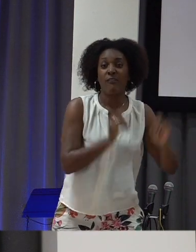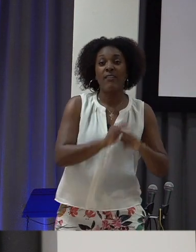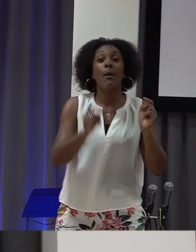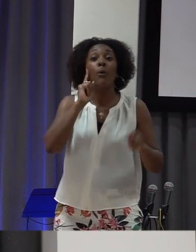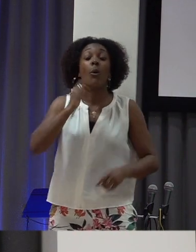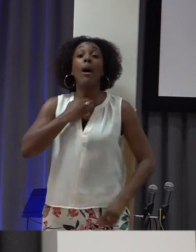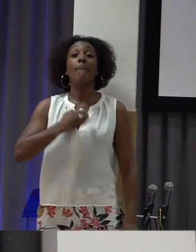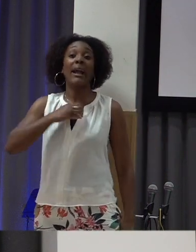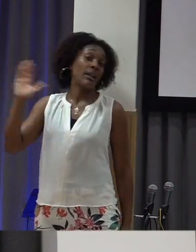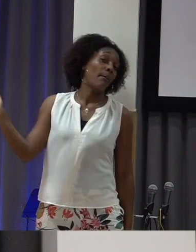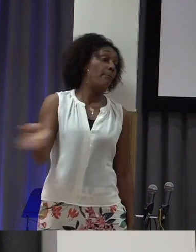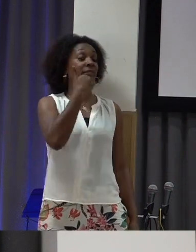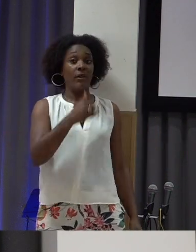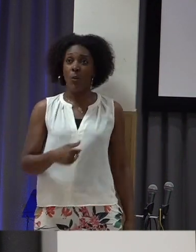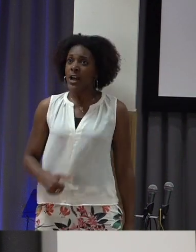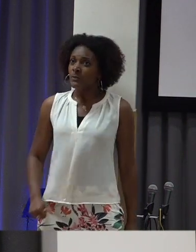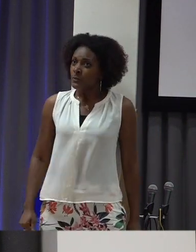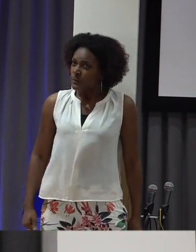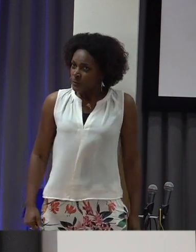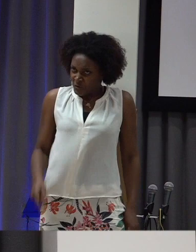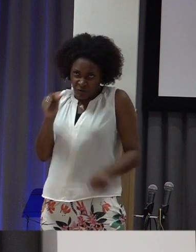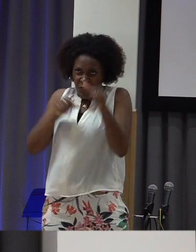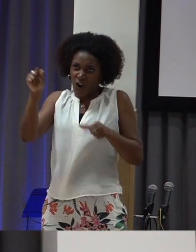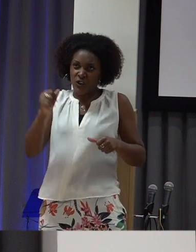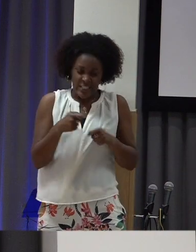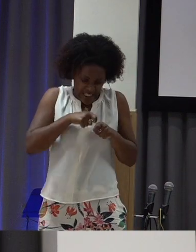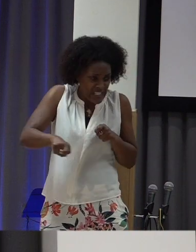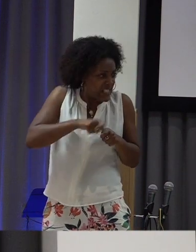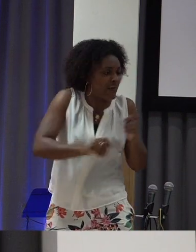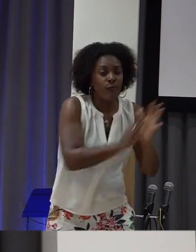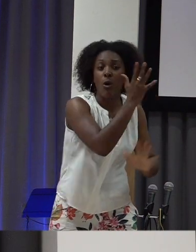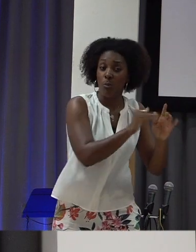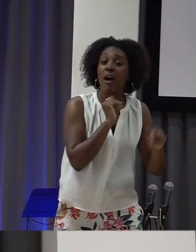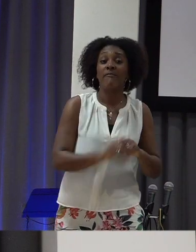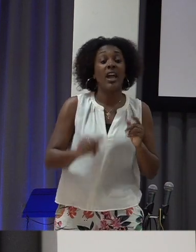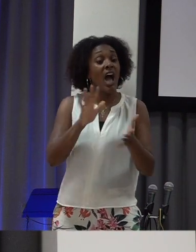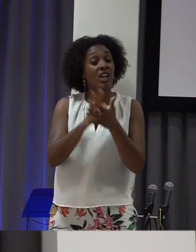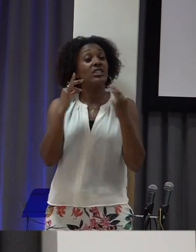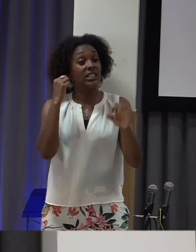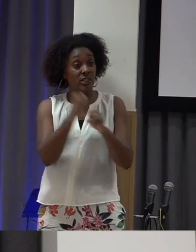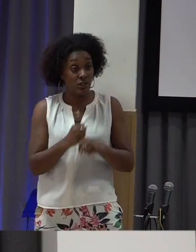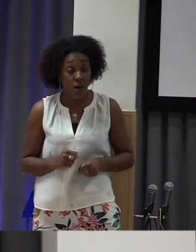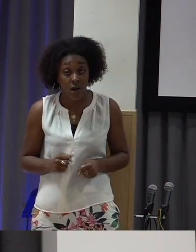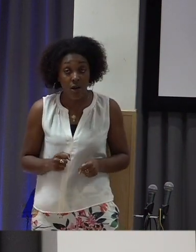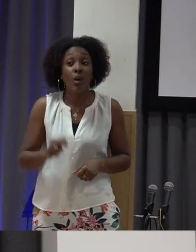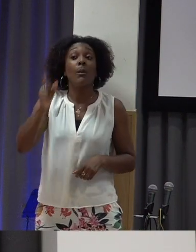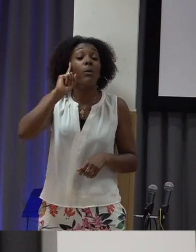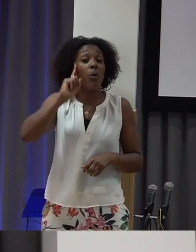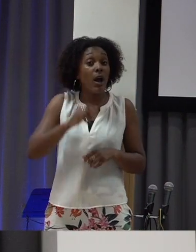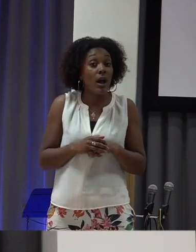giflé, et je lui ai dit, ça, tu ne l'emporteras pas au paradis, hein. Et ça a commencé comme ça, à l'âge de 10 ans. Pourquoi? Parce